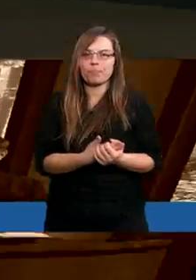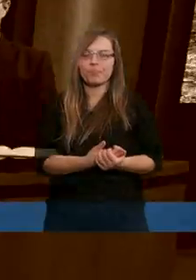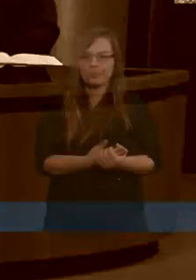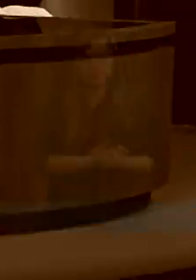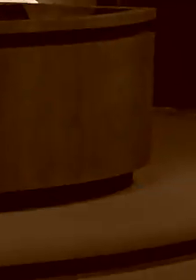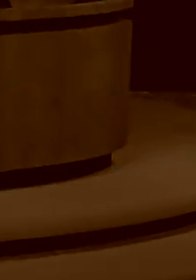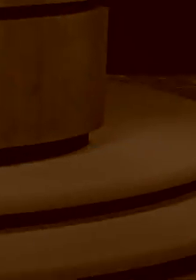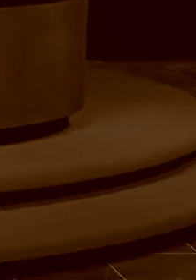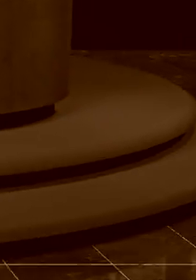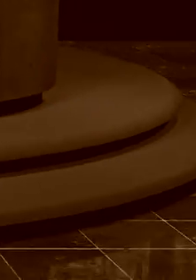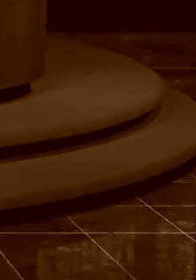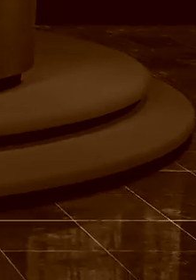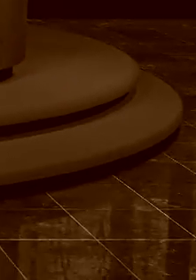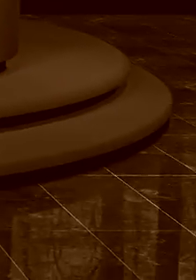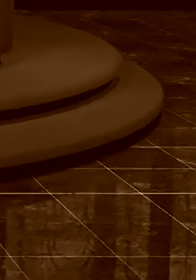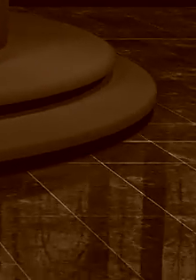Dziękujemy.